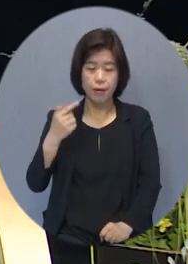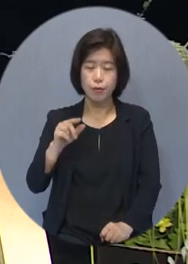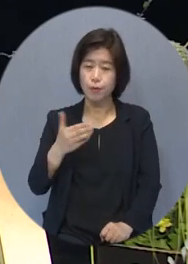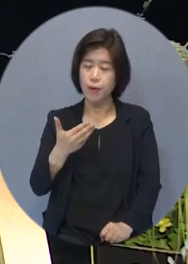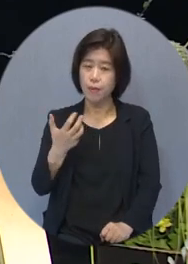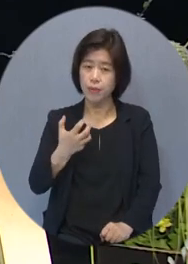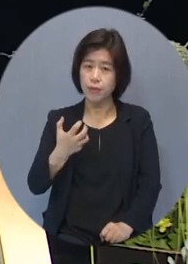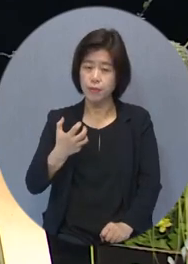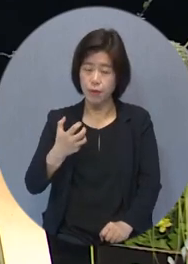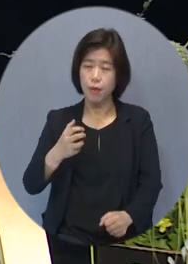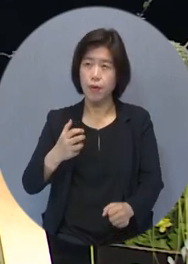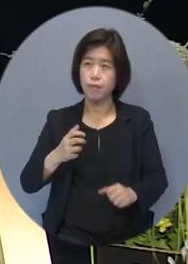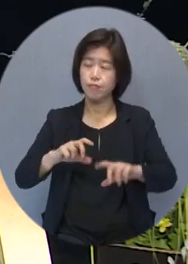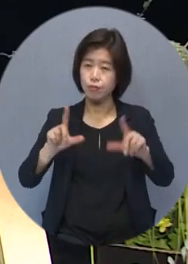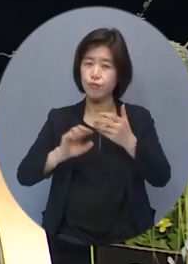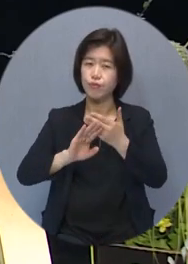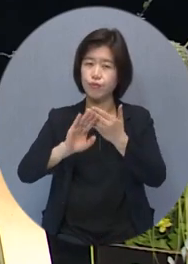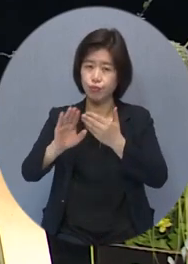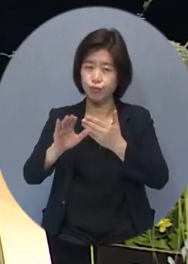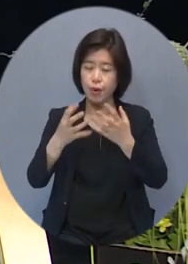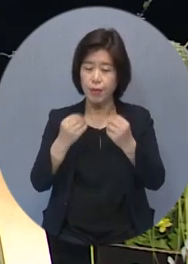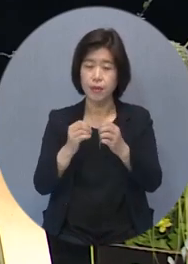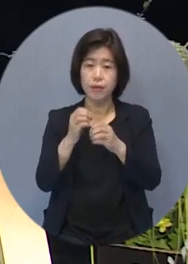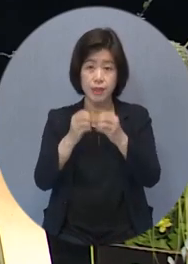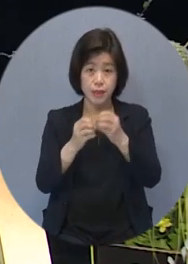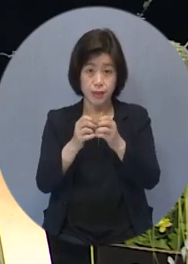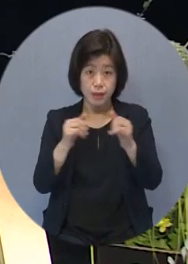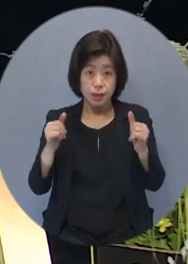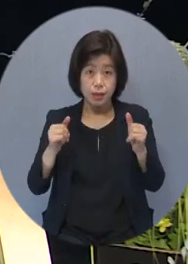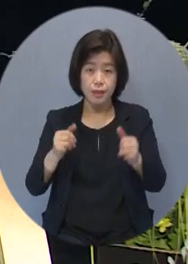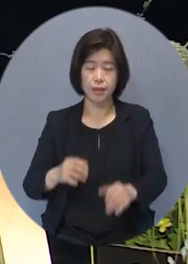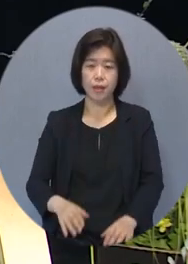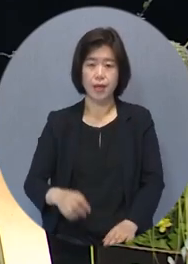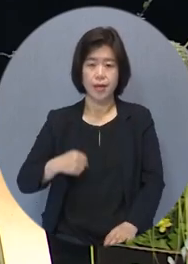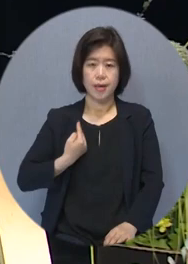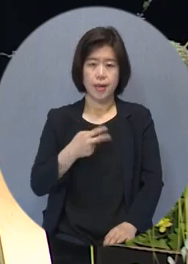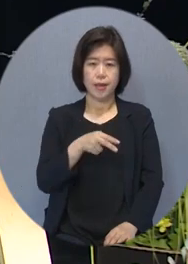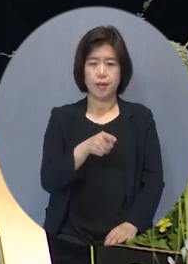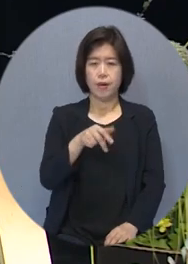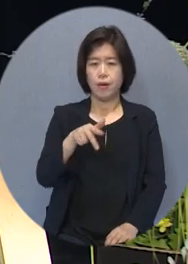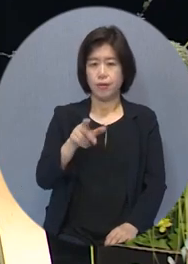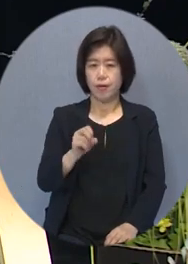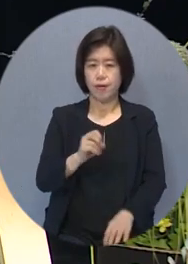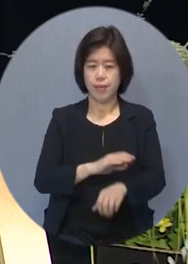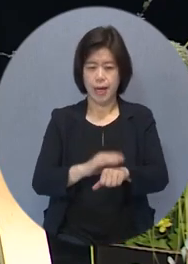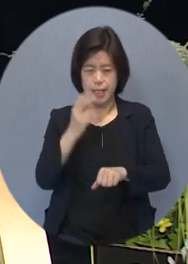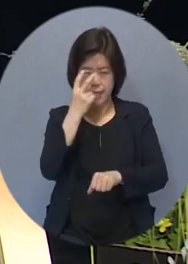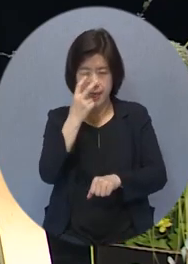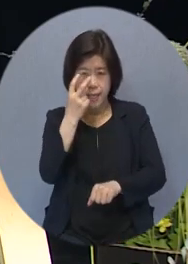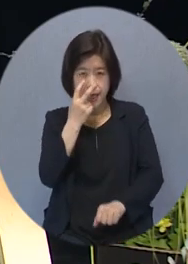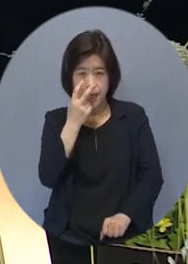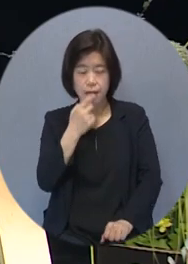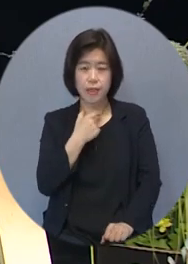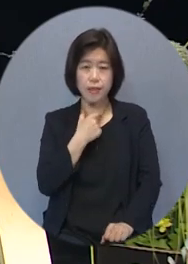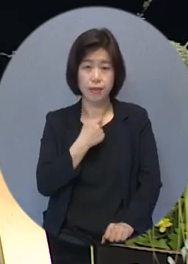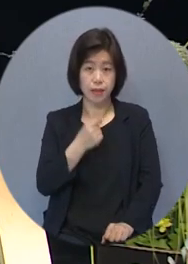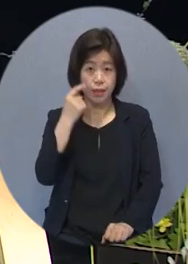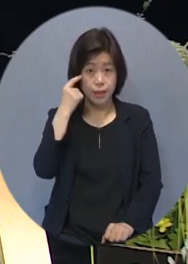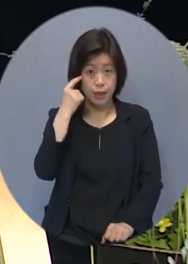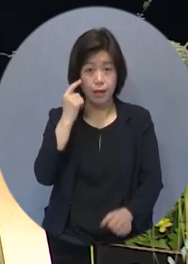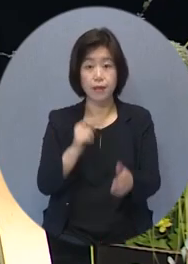미적 모더니티의 세계로 전향할 때 자신은 서정을 지키겠노라는 의지의 발로가 아닐까